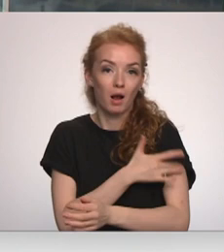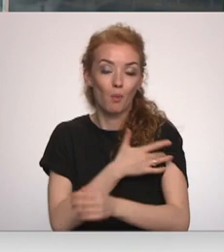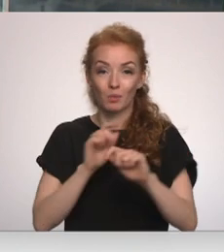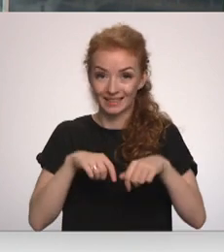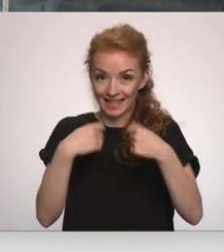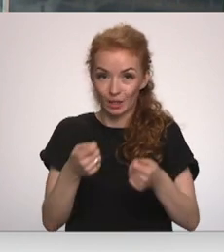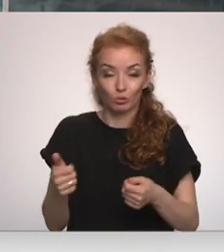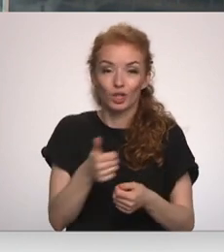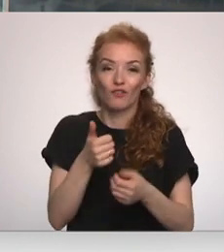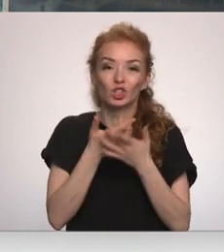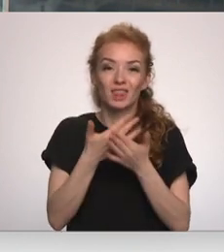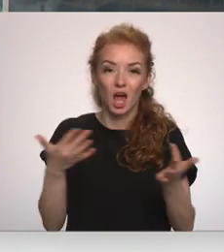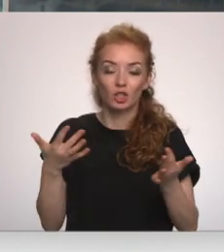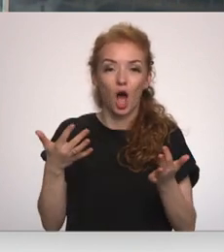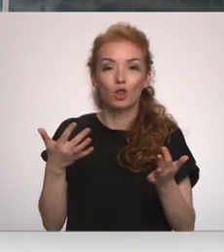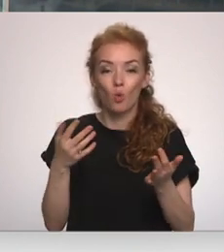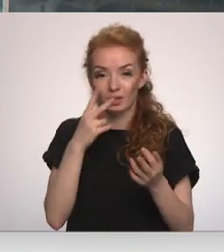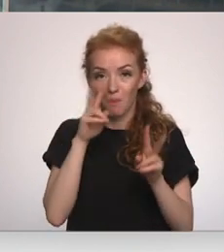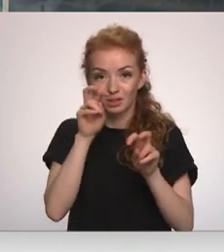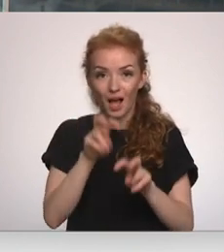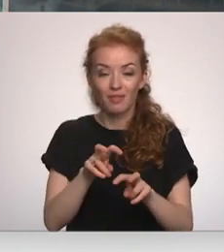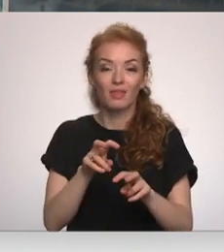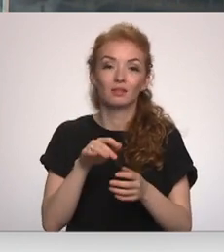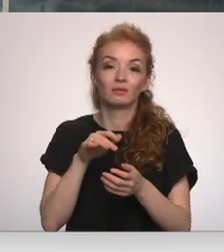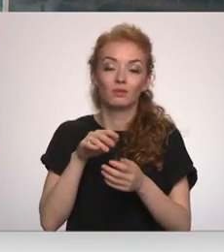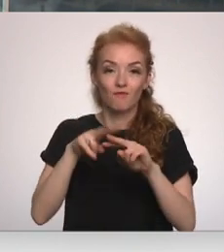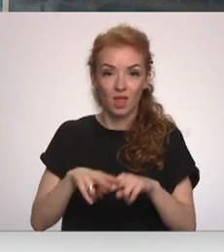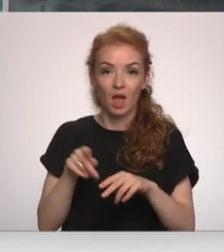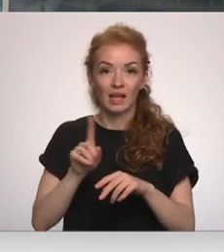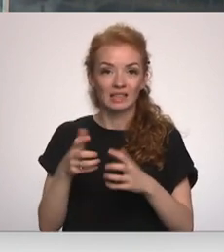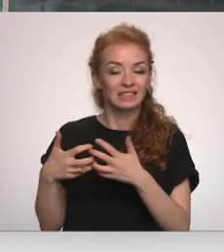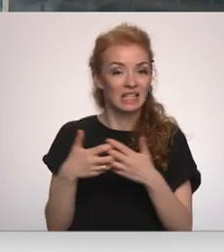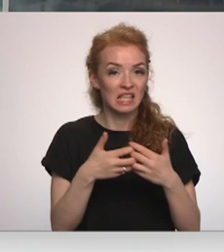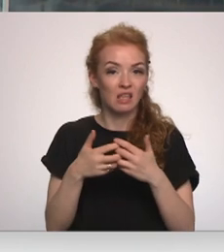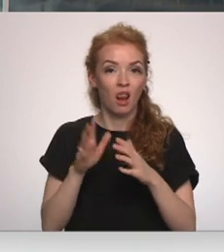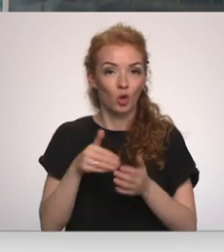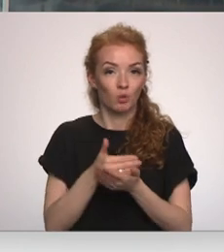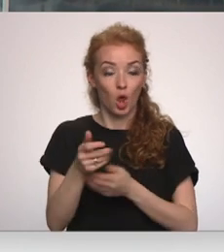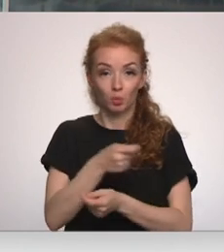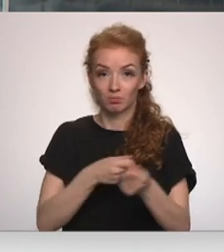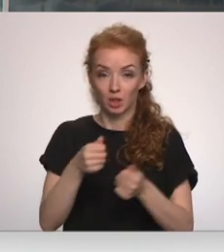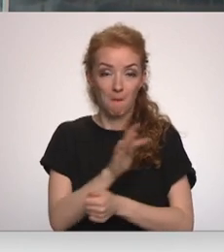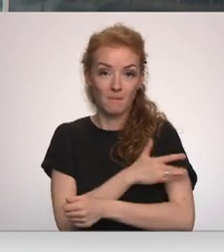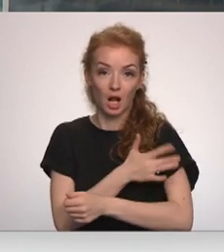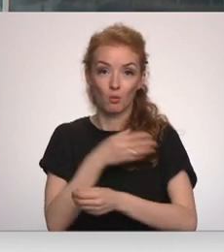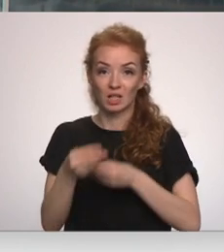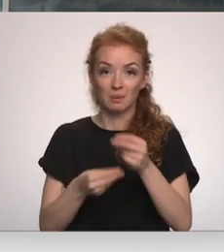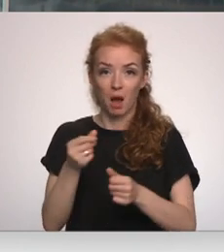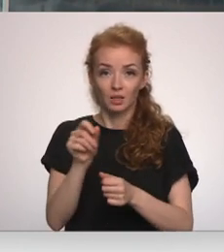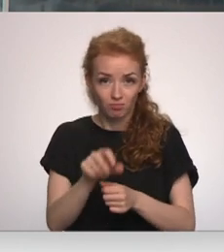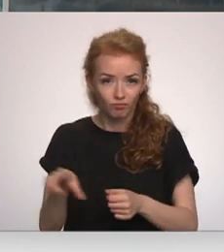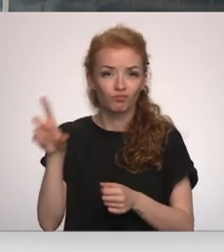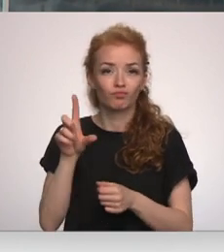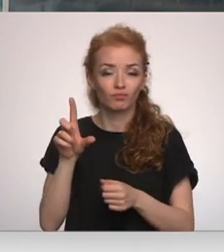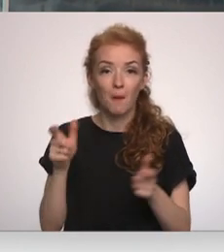it īpaši dažādos apskates objektos, tā būs sīva cīņa par izdzīvošanu. Lai gan pakalpojumu izmaksas esot krietni